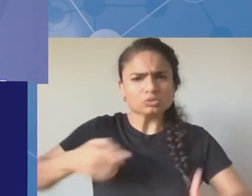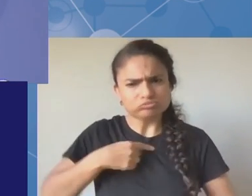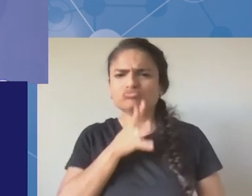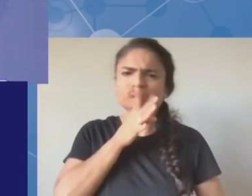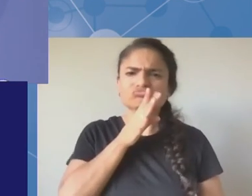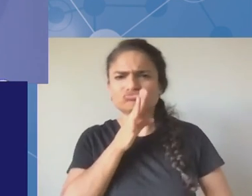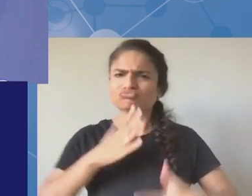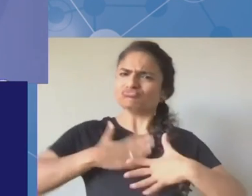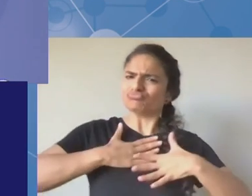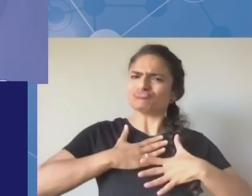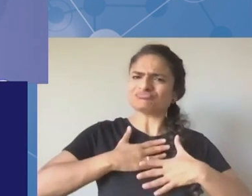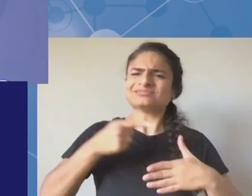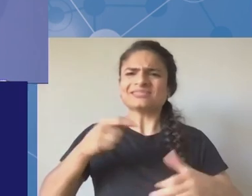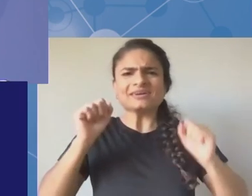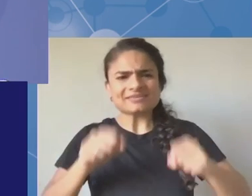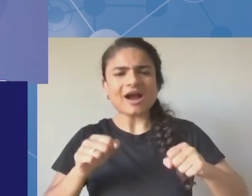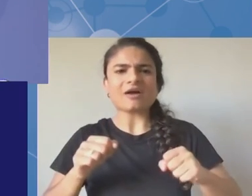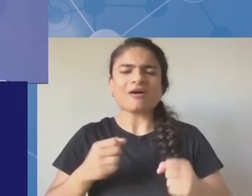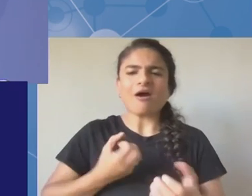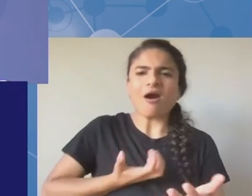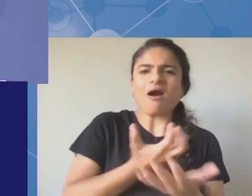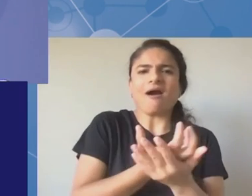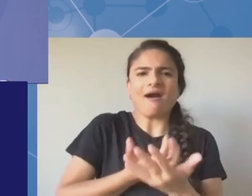был учтен. А сейчас я буду говорить по-английски.